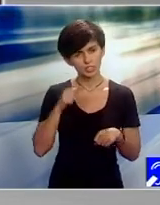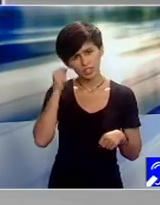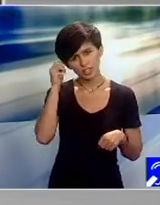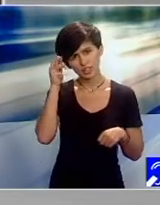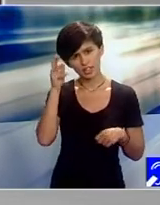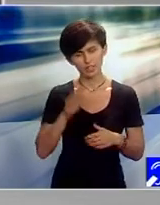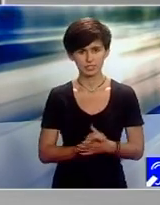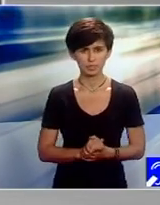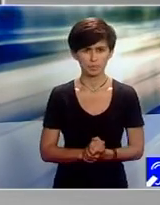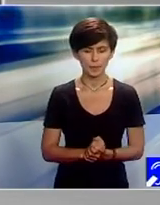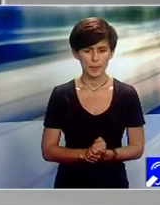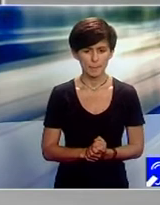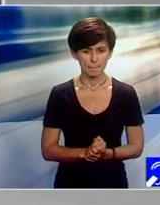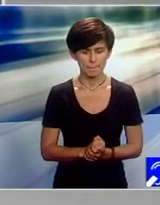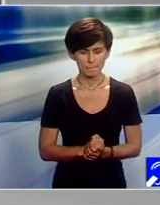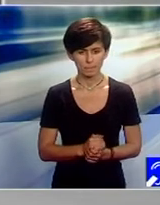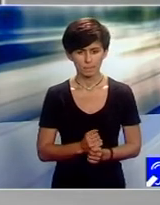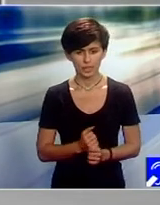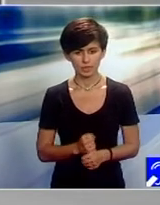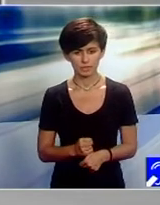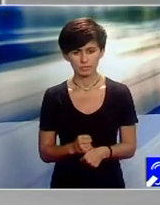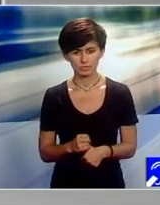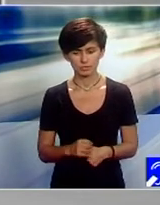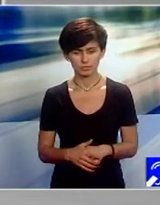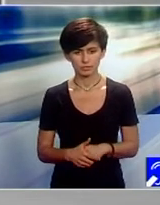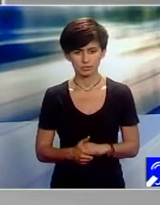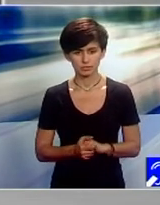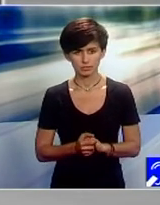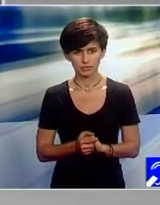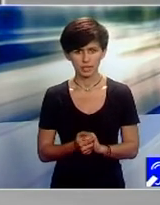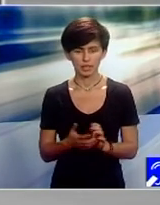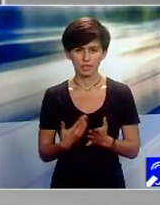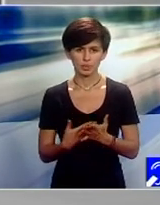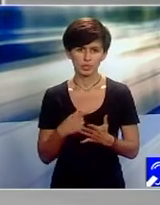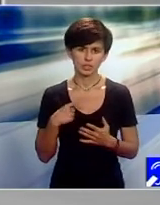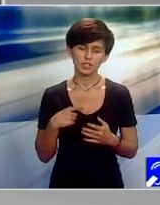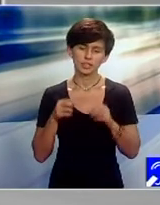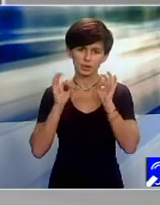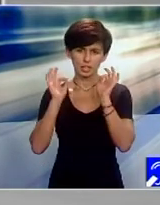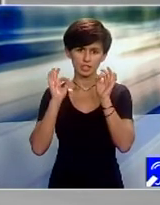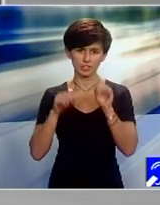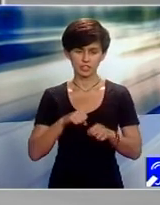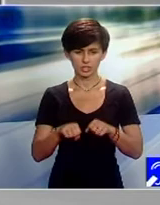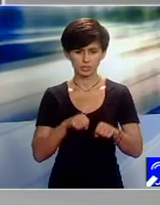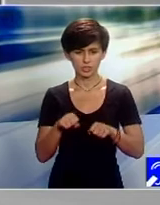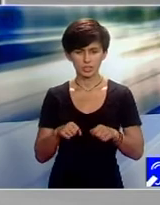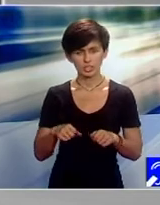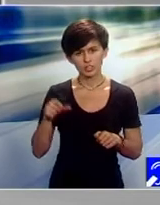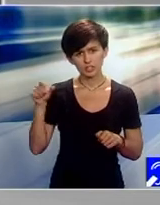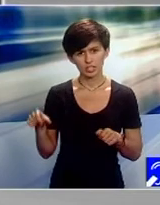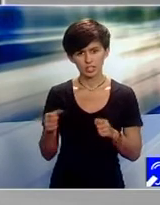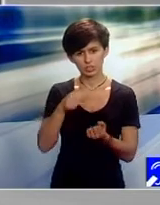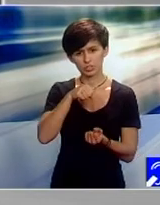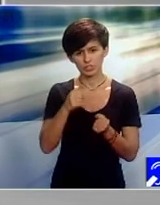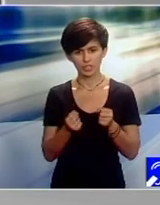Da, pentru că chiar este mai eficient cu bicicleta și șoferii ar trebui să realizeze